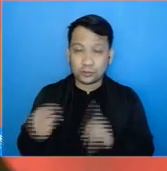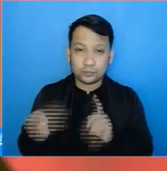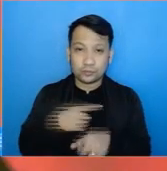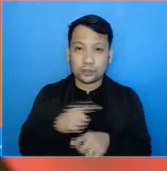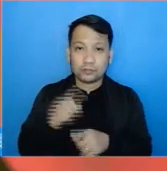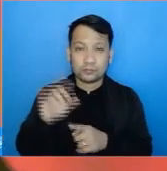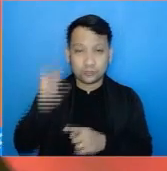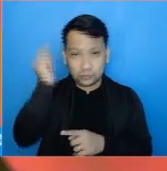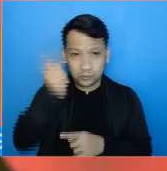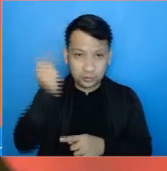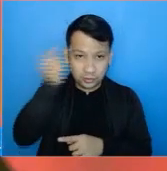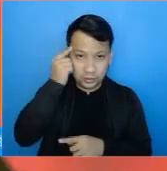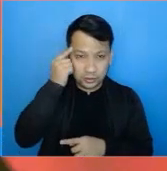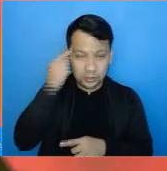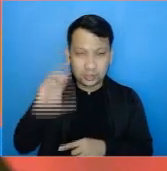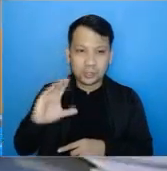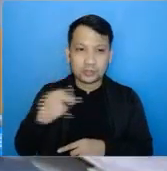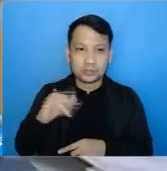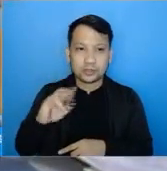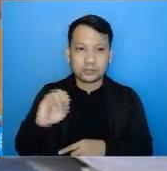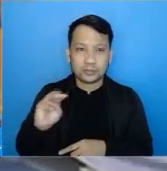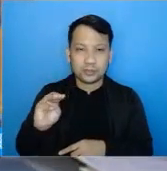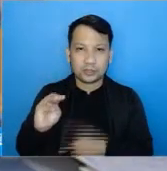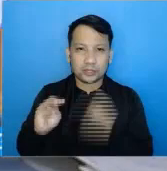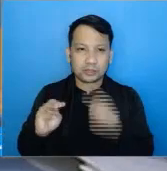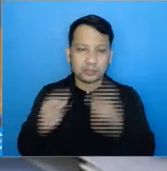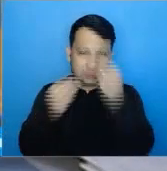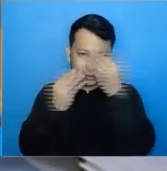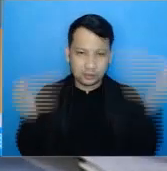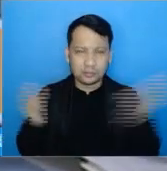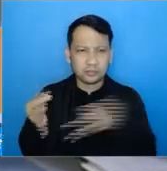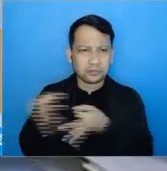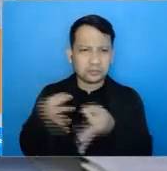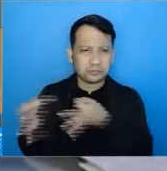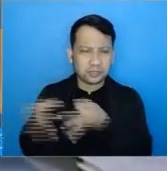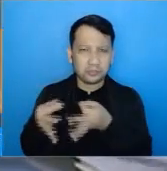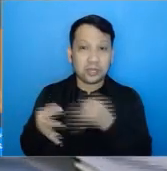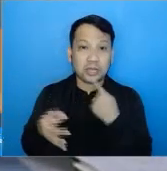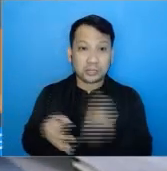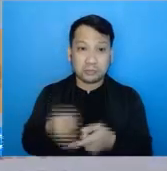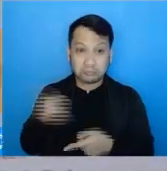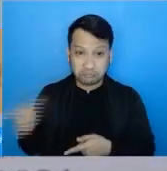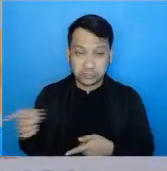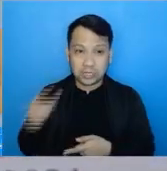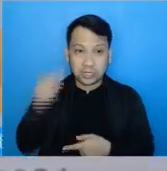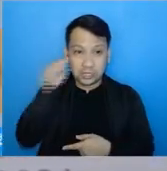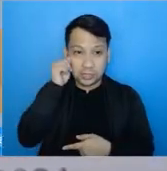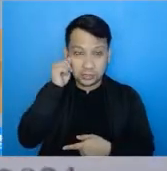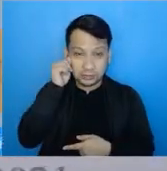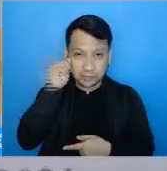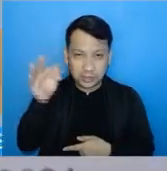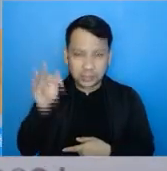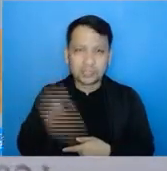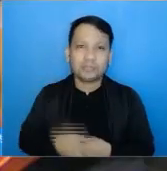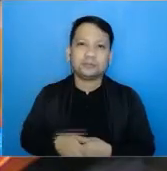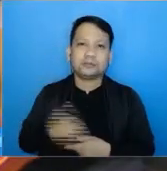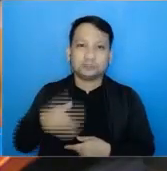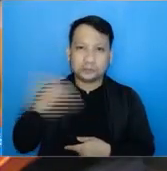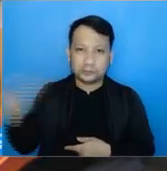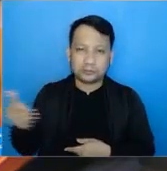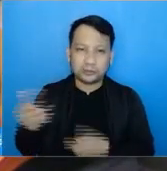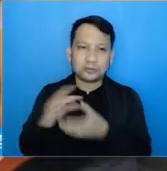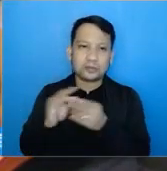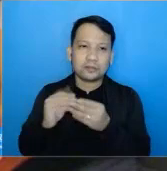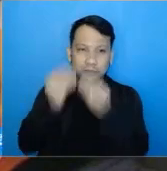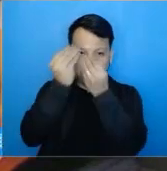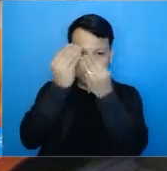ng Barangay Old Balara para magpaliwanag. At ayon kay Kapitan Alan Franza, nakapagbigay na sila ng sagot. Base